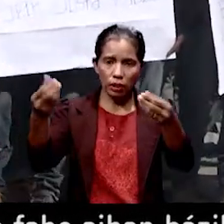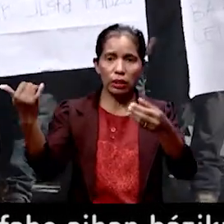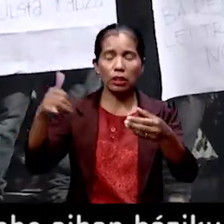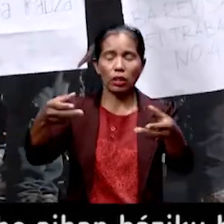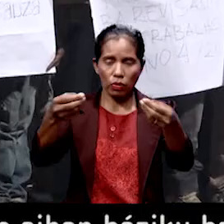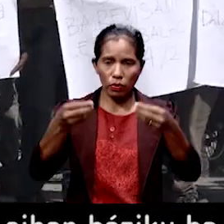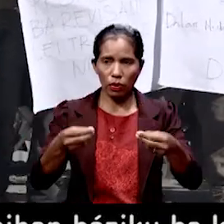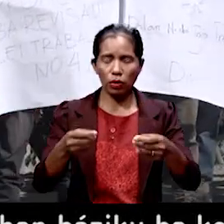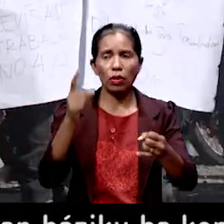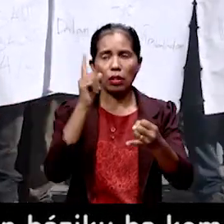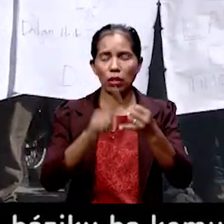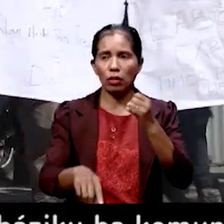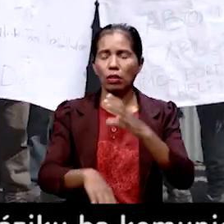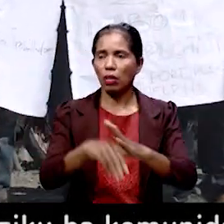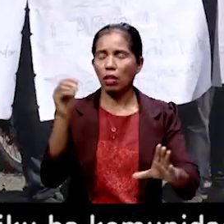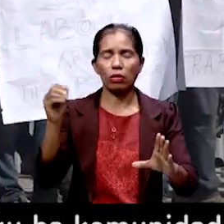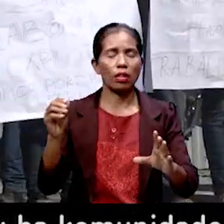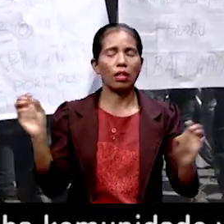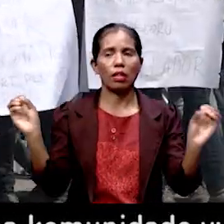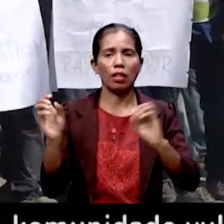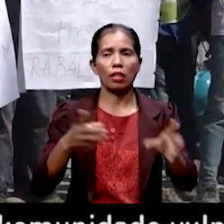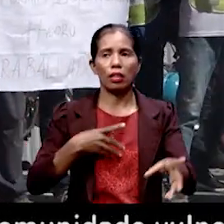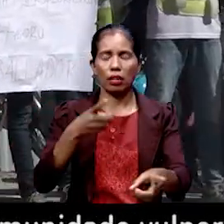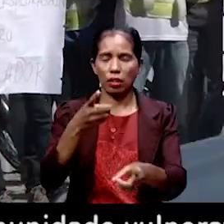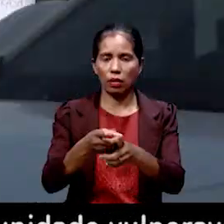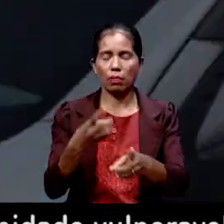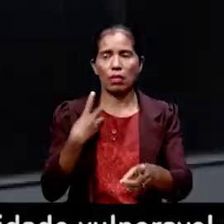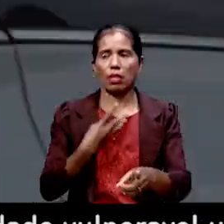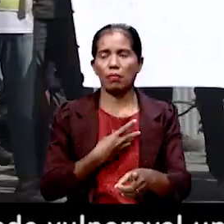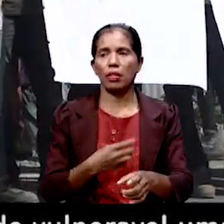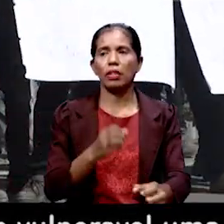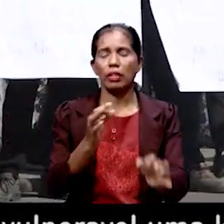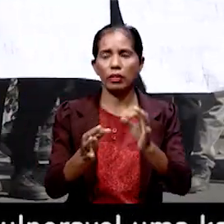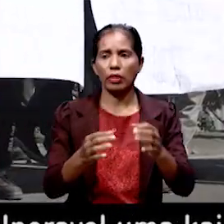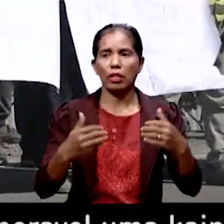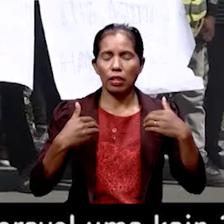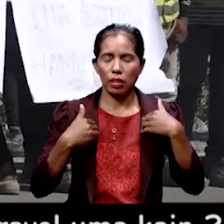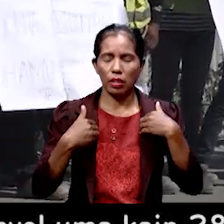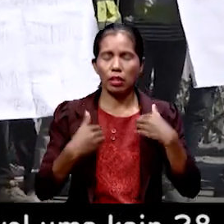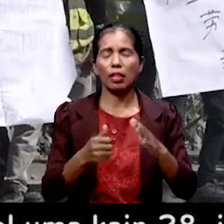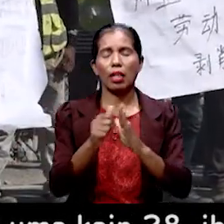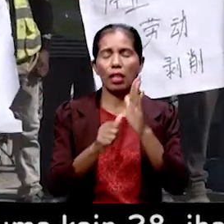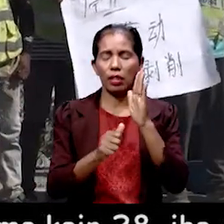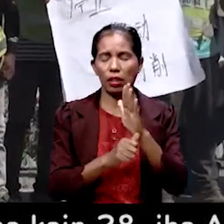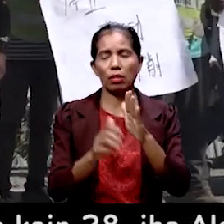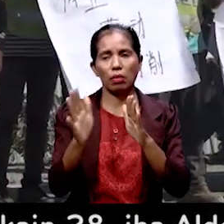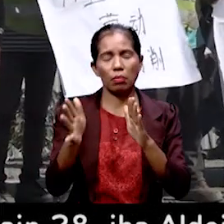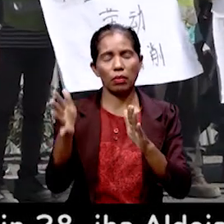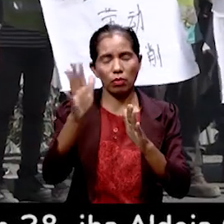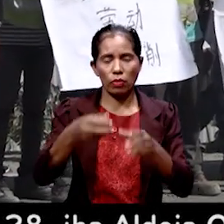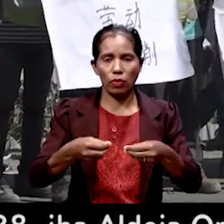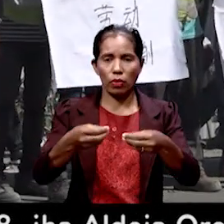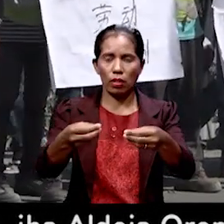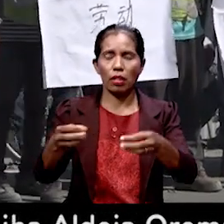to ikus vahira tu saine la iha direti ra baini mise saun mas ke iha direti 55 artiku 55 ne fo hela dalam baira